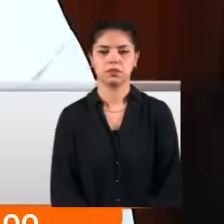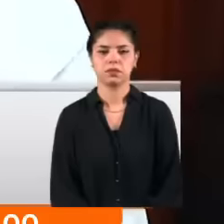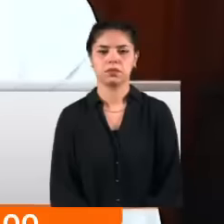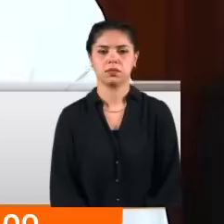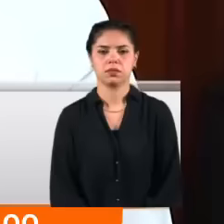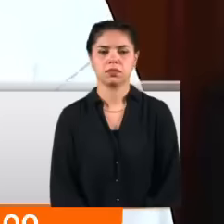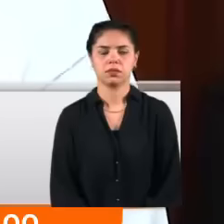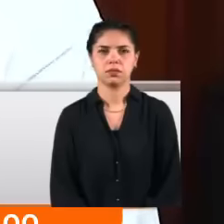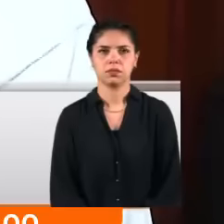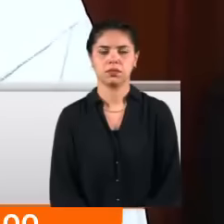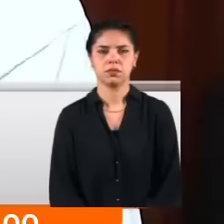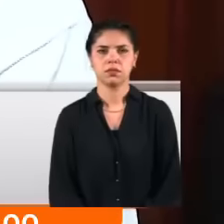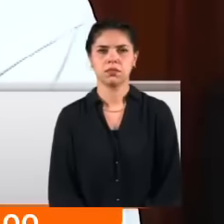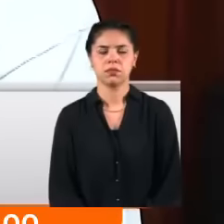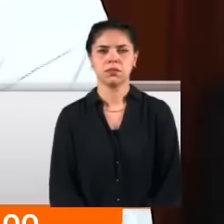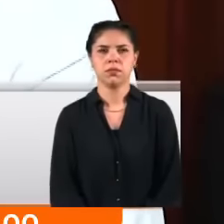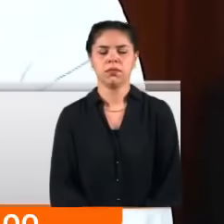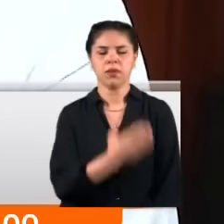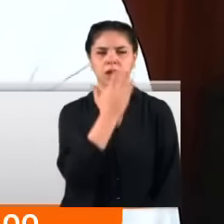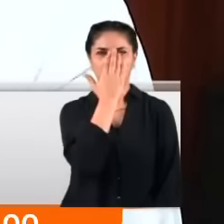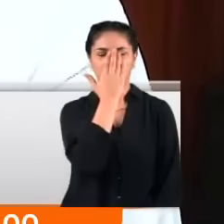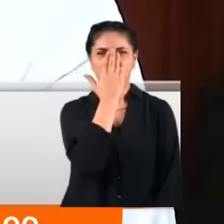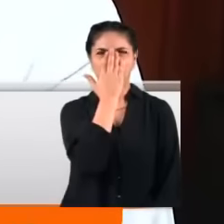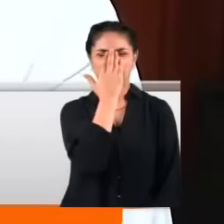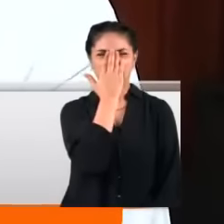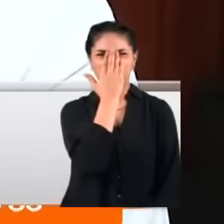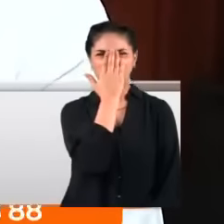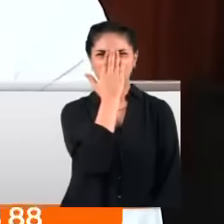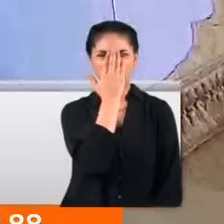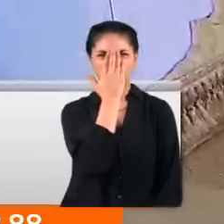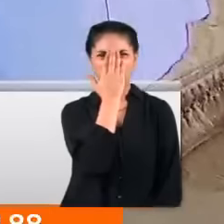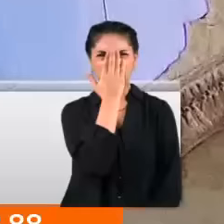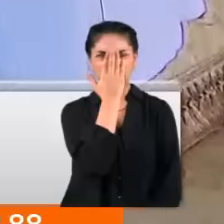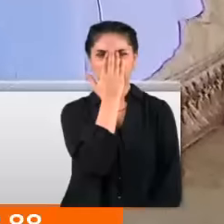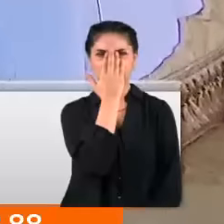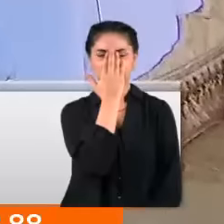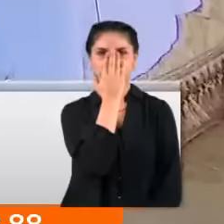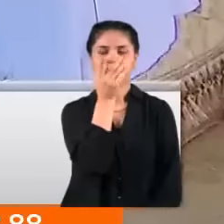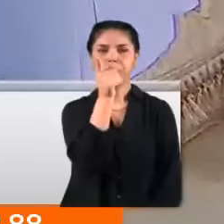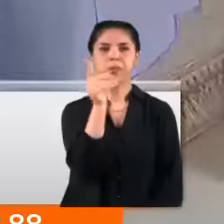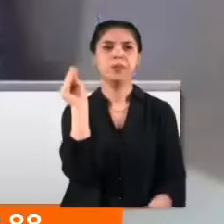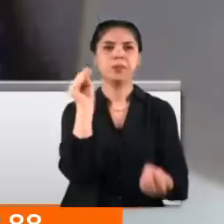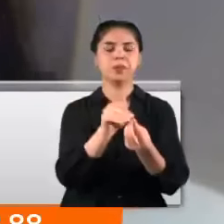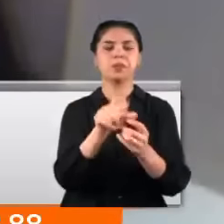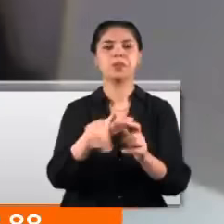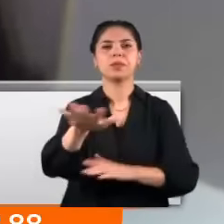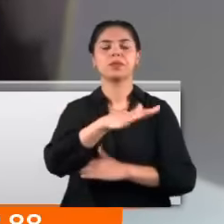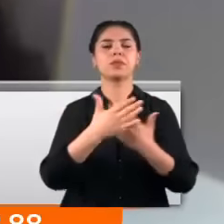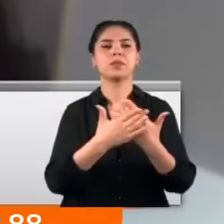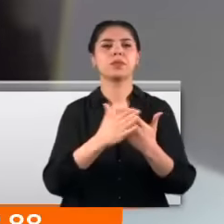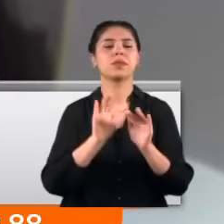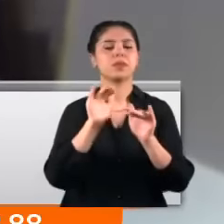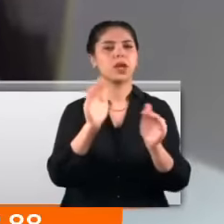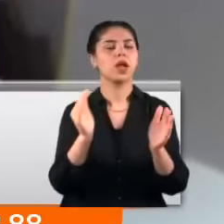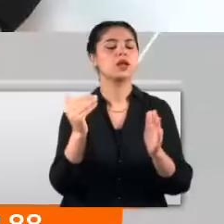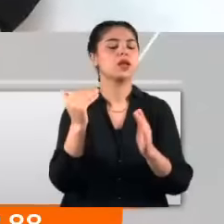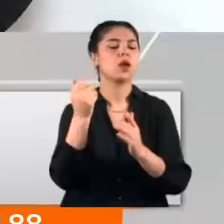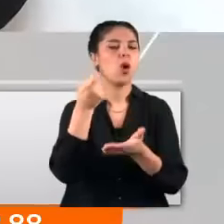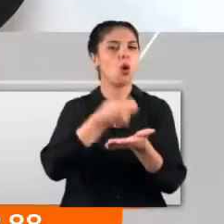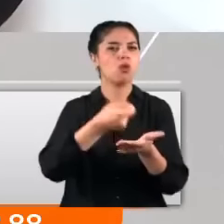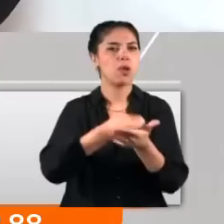var. Memur ve memur emeklilerine %19.31 oranında zam geldi. İşte o zam sosyal yardım destek ödemelerini de